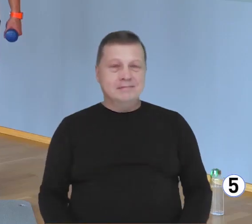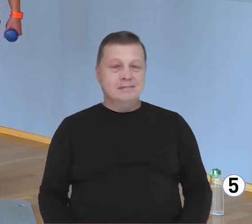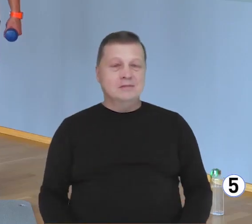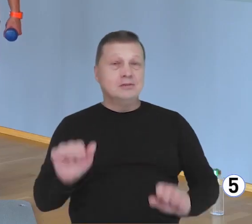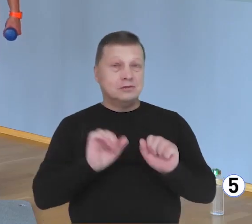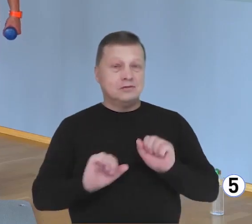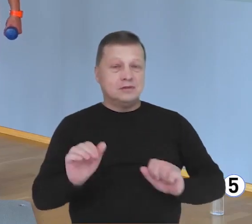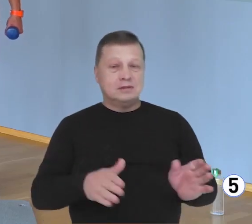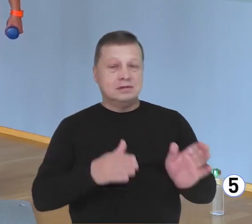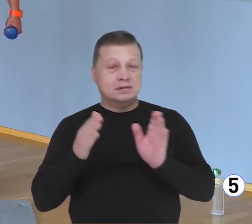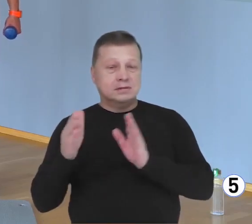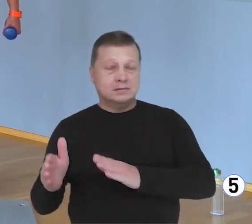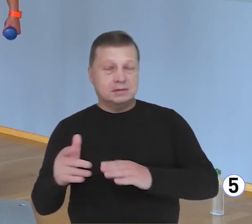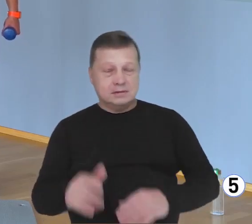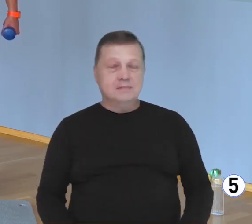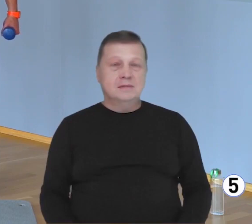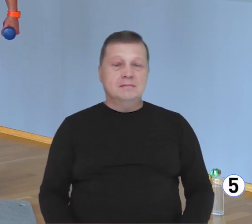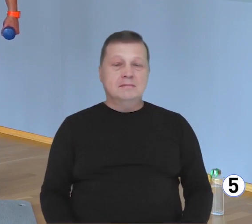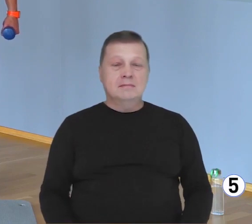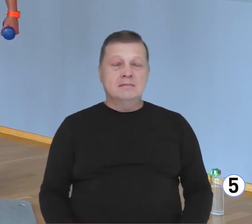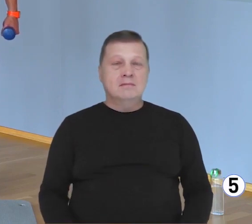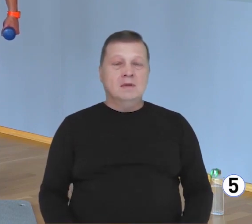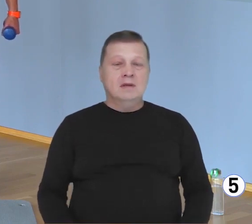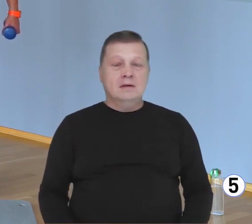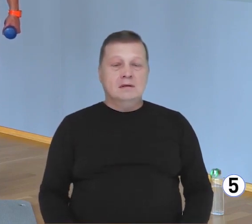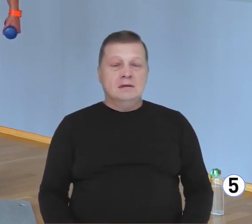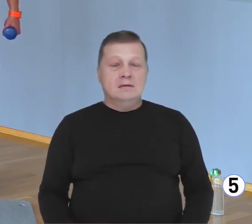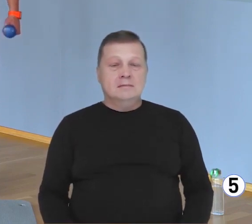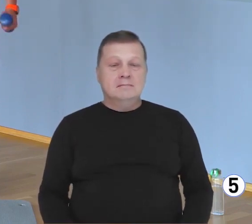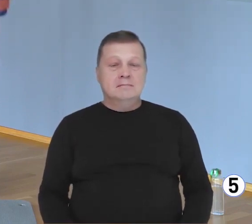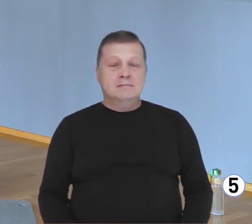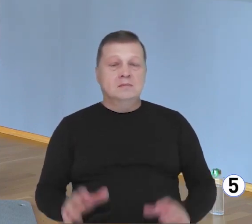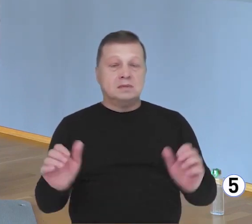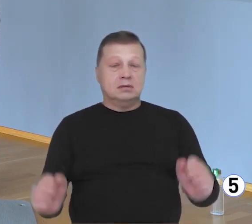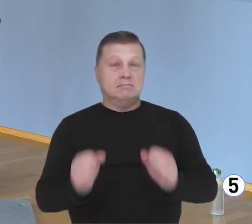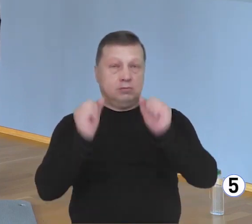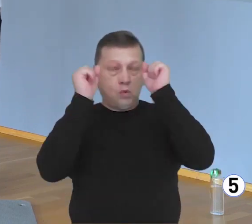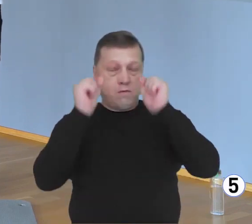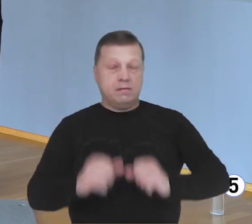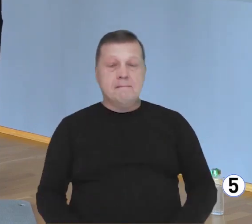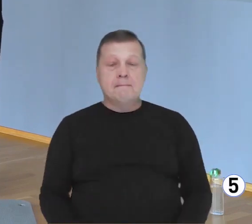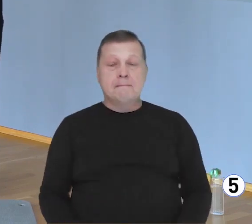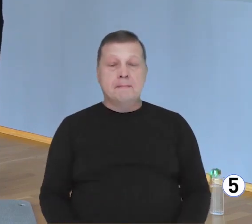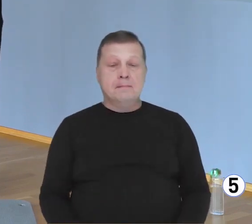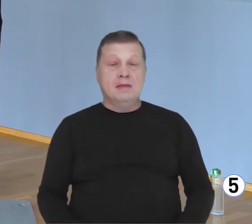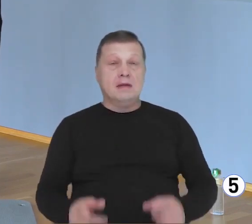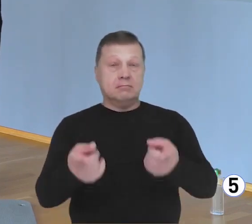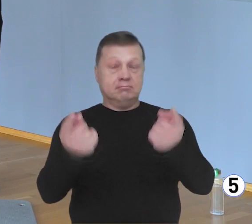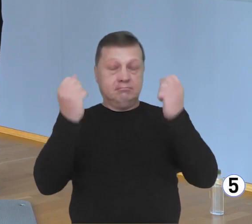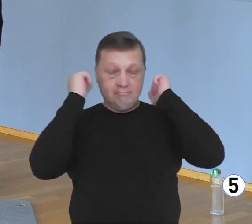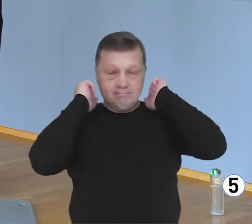Kolejne ćwiczenie. Mięsień trójgłowy ramienia. Przenosimy hantlę nad